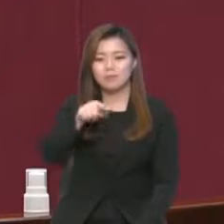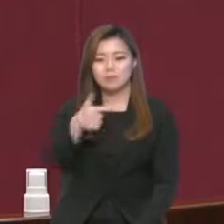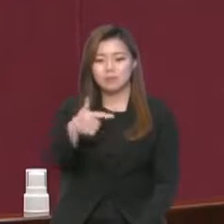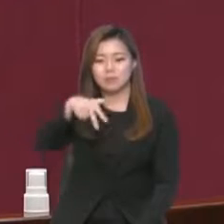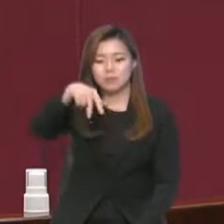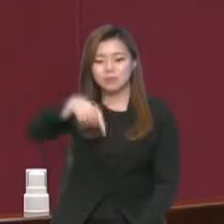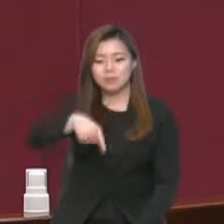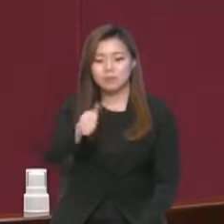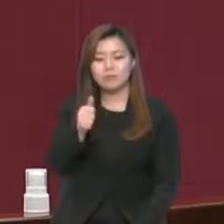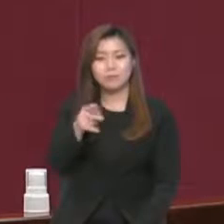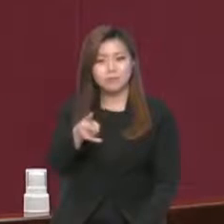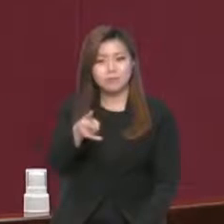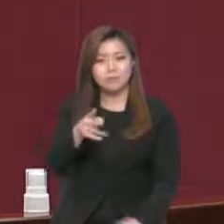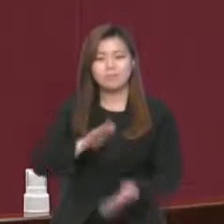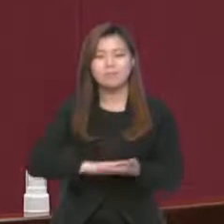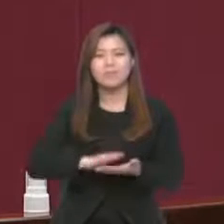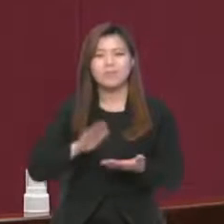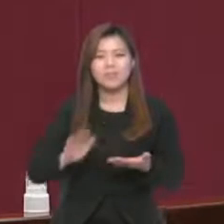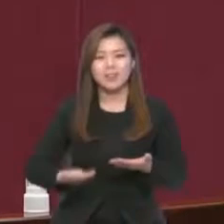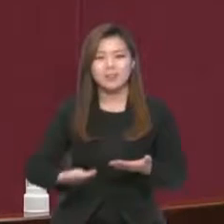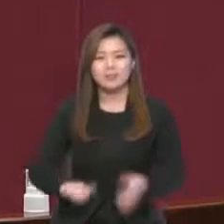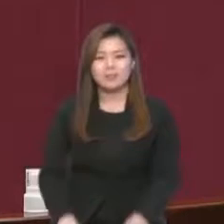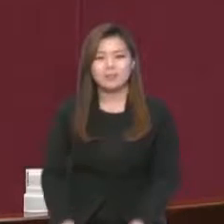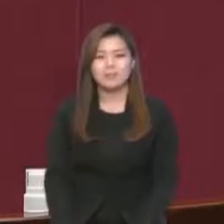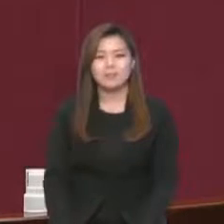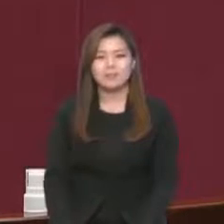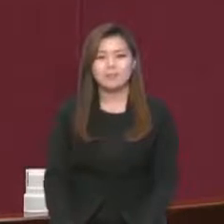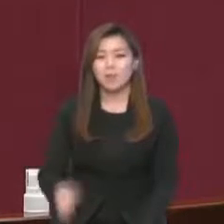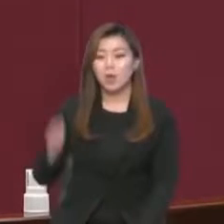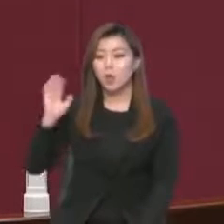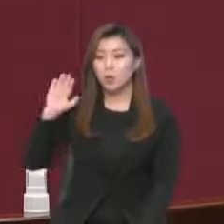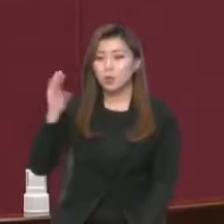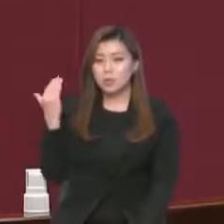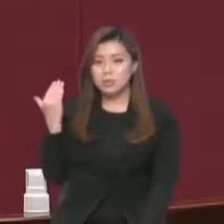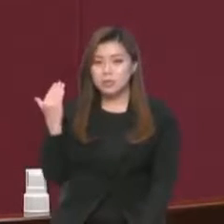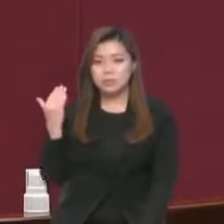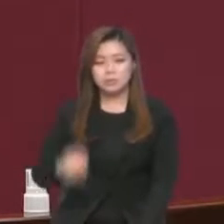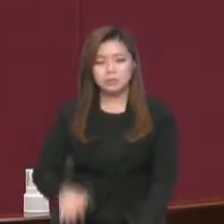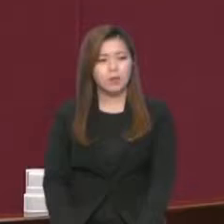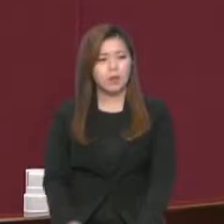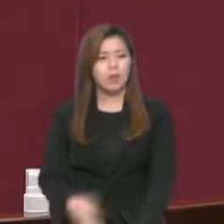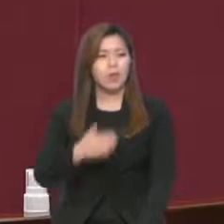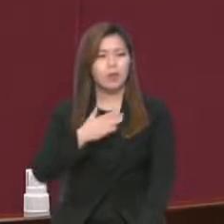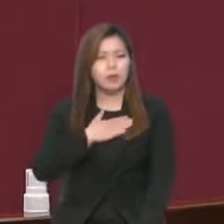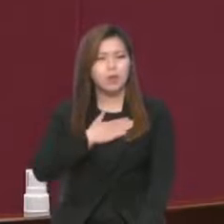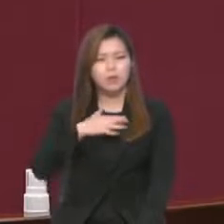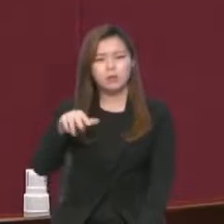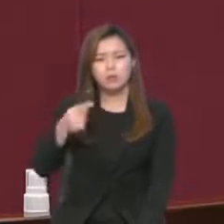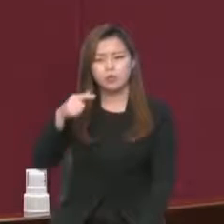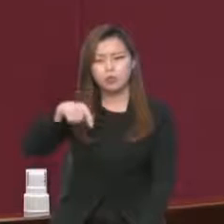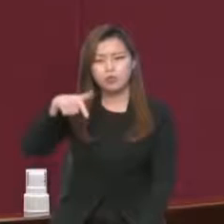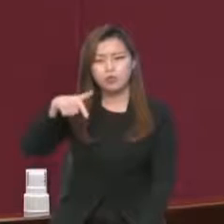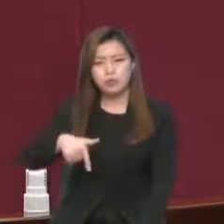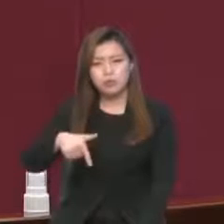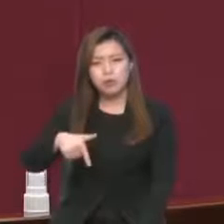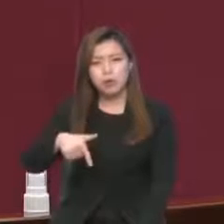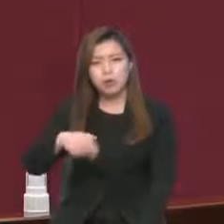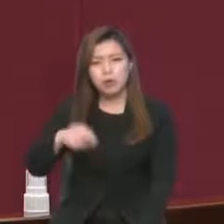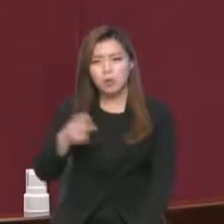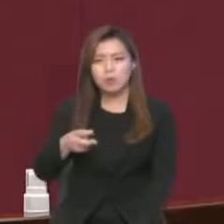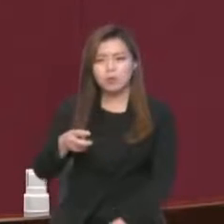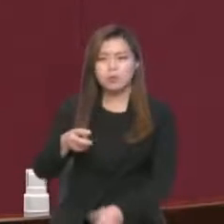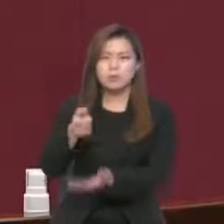전주회 의원입니다. 요즘 내가 조국이 아니라서 미안하다, 내가 추미애가